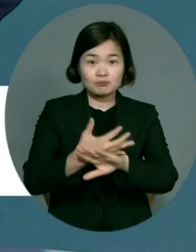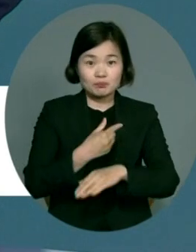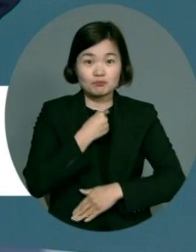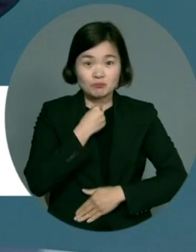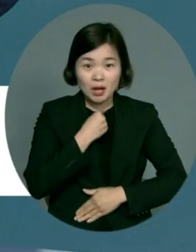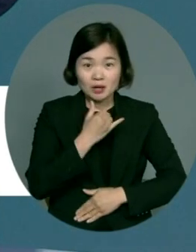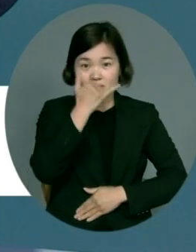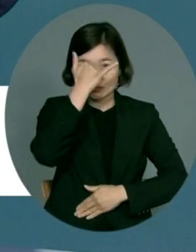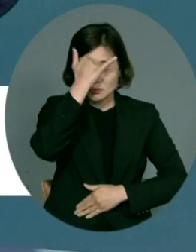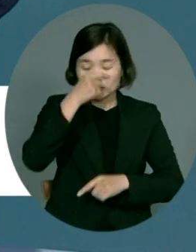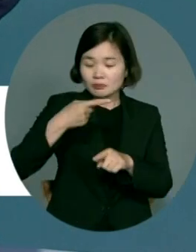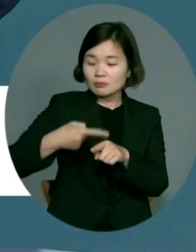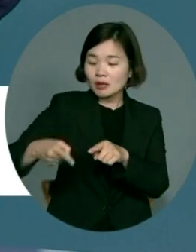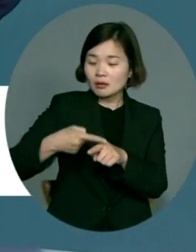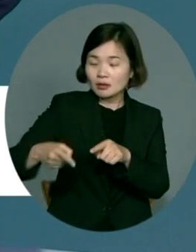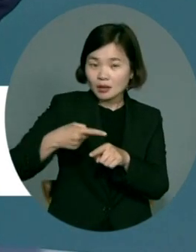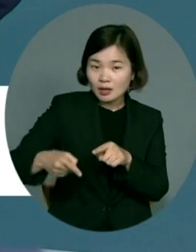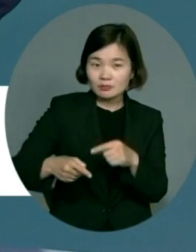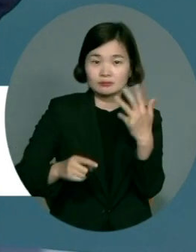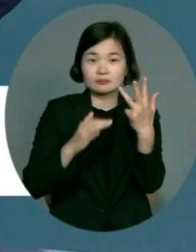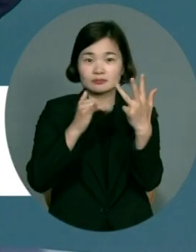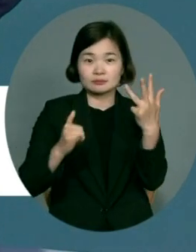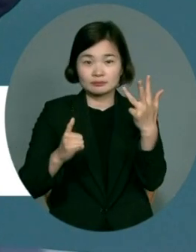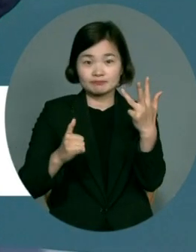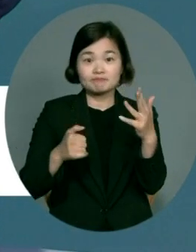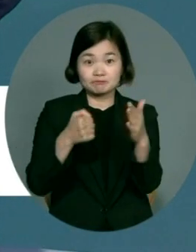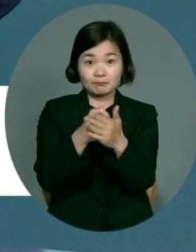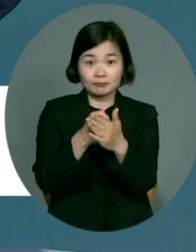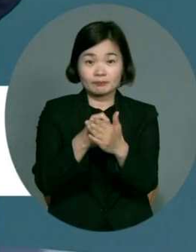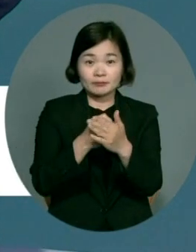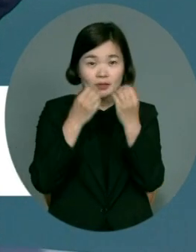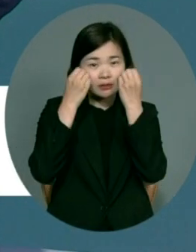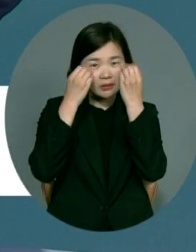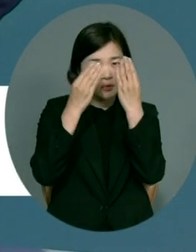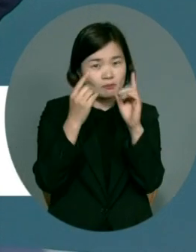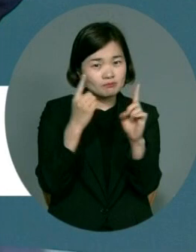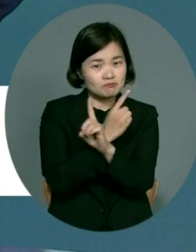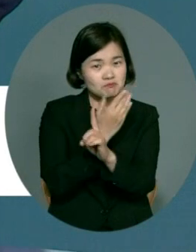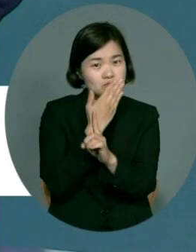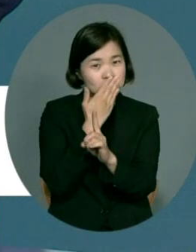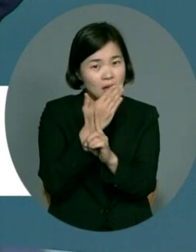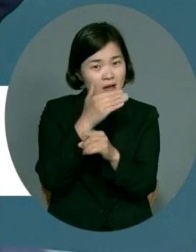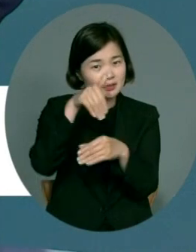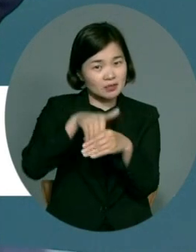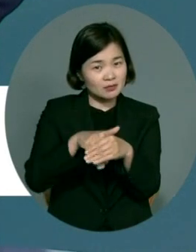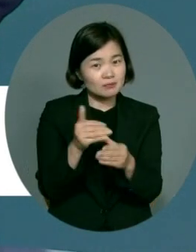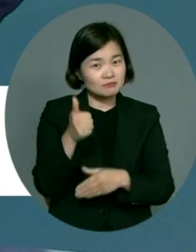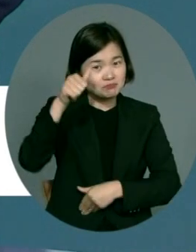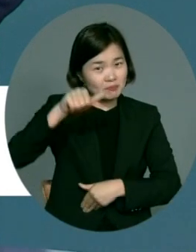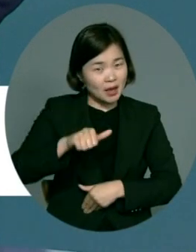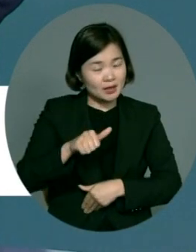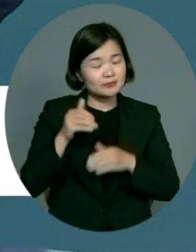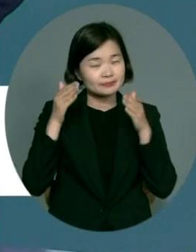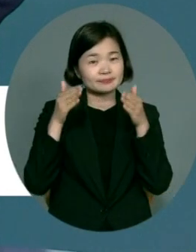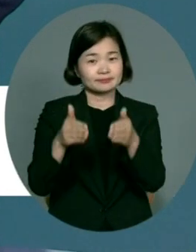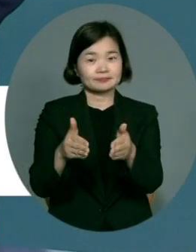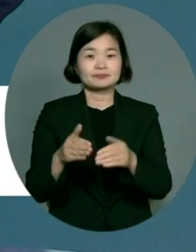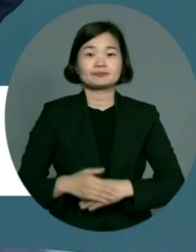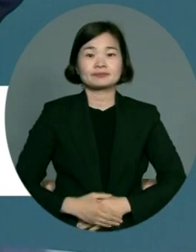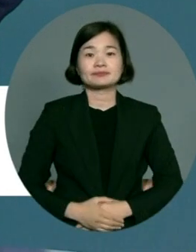도덕성 등을 기준으로 8명의 후보가 뽑혔습니다. 새로운 변화의 바람이 불지 주목되고 있습니다. 박성아